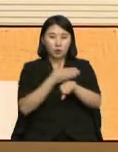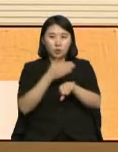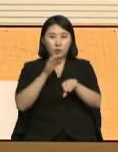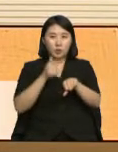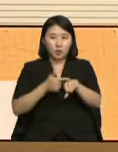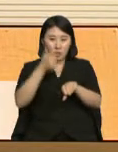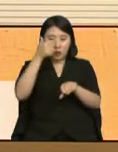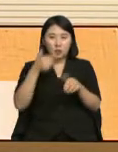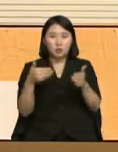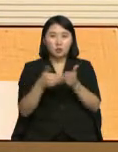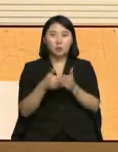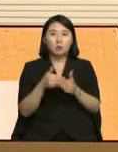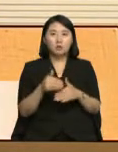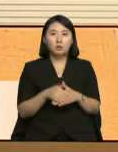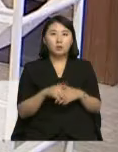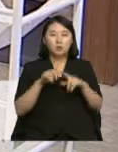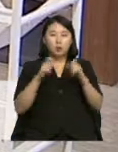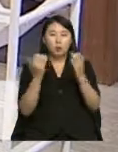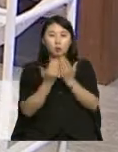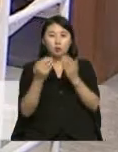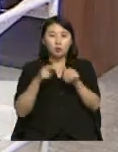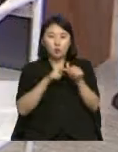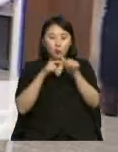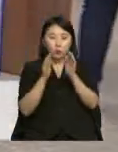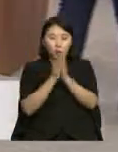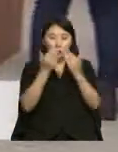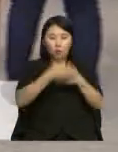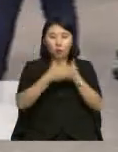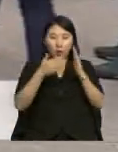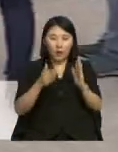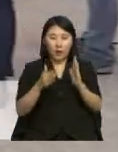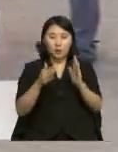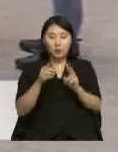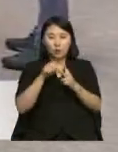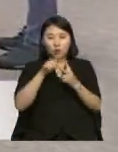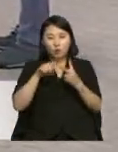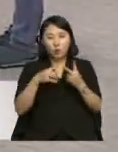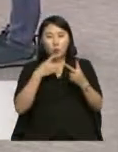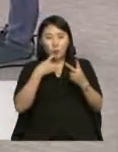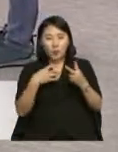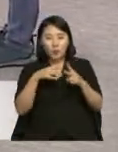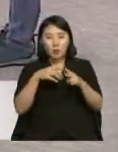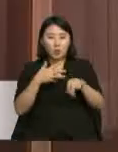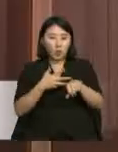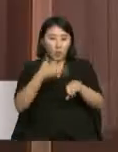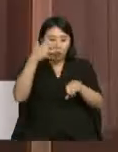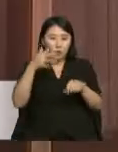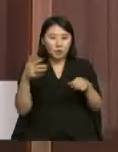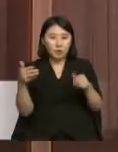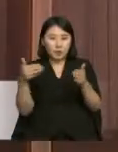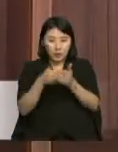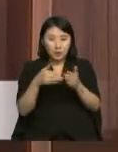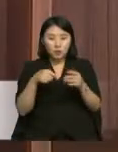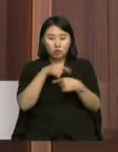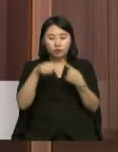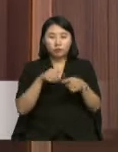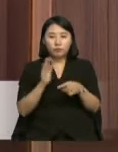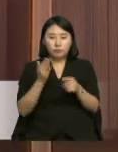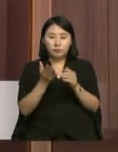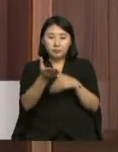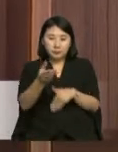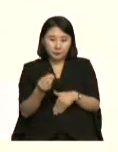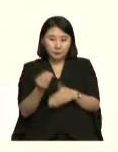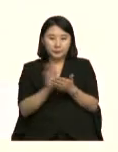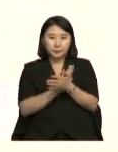오후 6시까지이며 성북 정보 도서관과 아리랑 도서관 두 곳만 평이 로 8시까지 운영합니다 도서